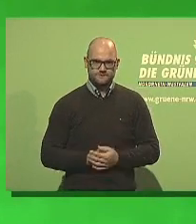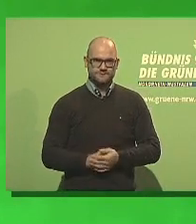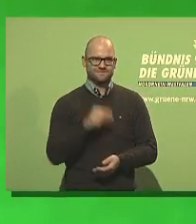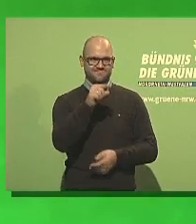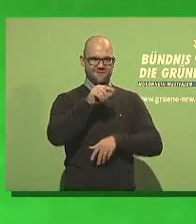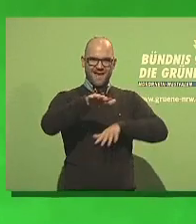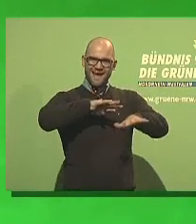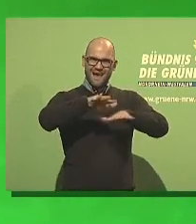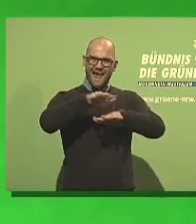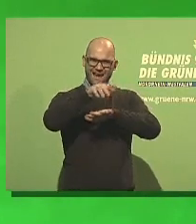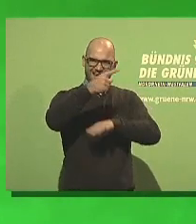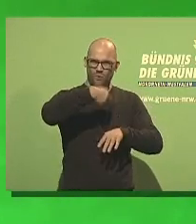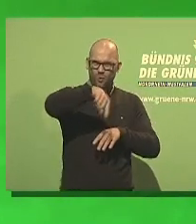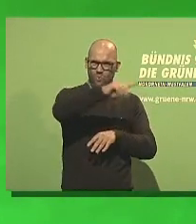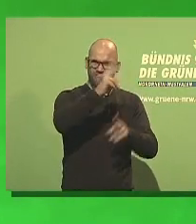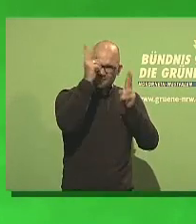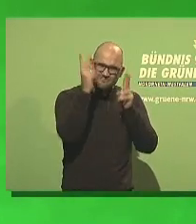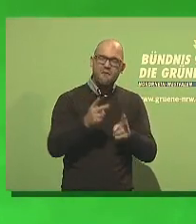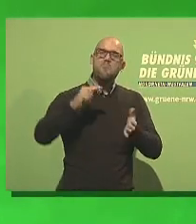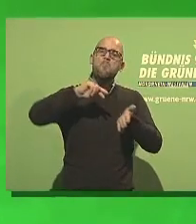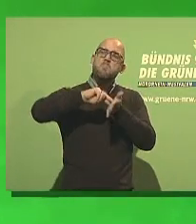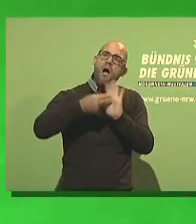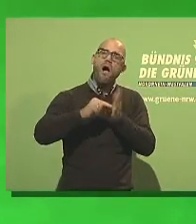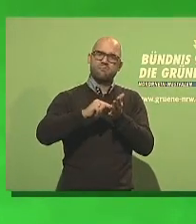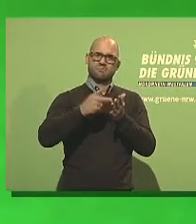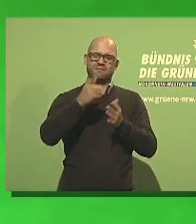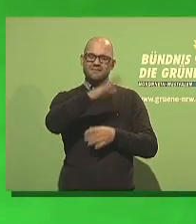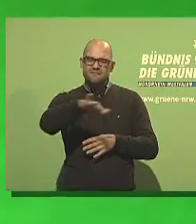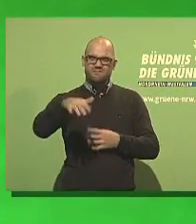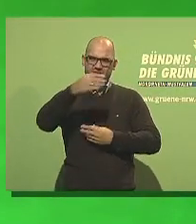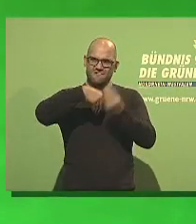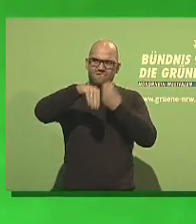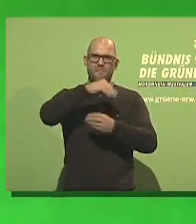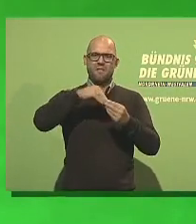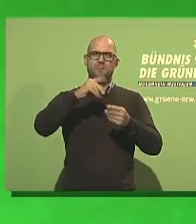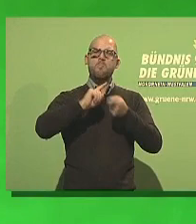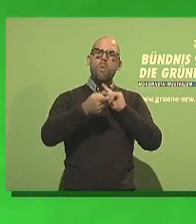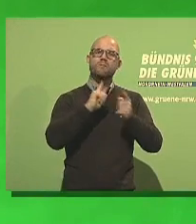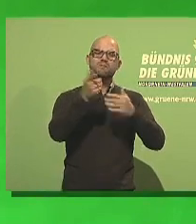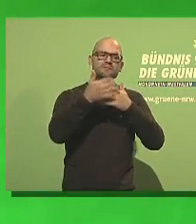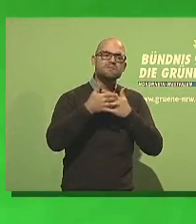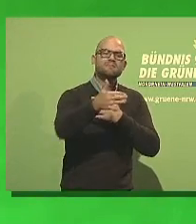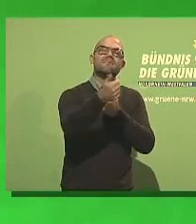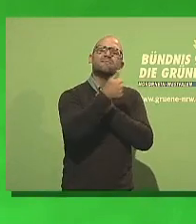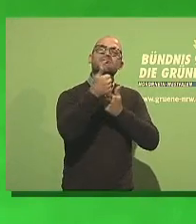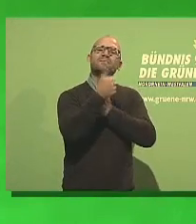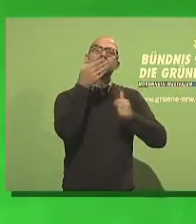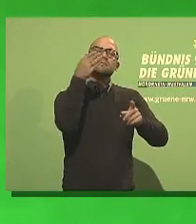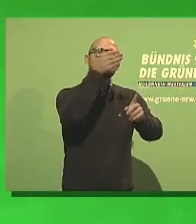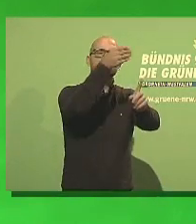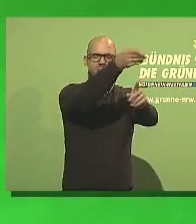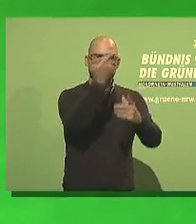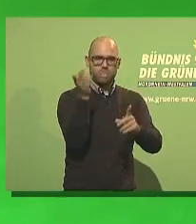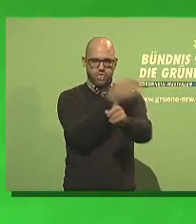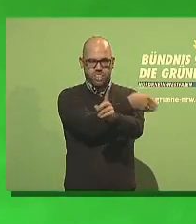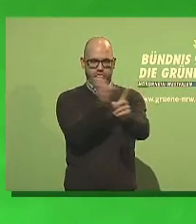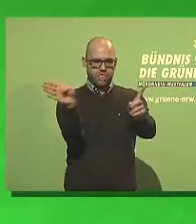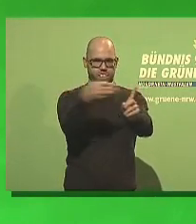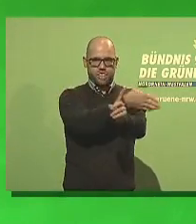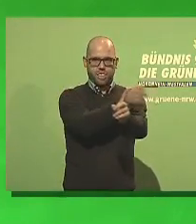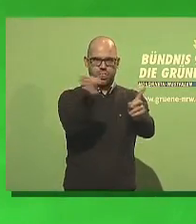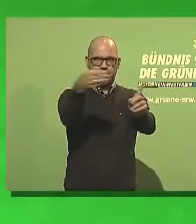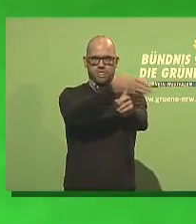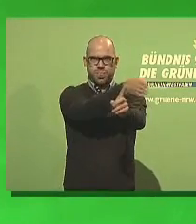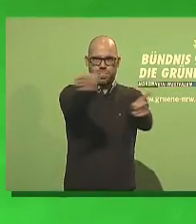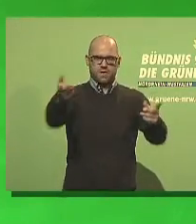Diese Regierung hat keinen Plan, wo sie in der Kinder- und Familienpolitik, wo sie in der Gleichstellungspolitik hin will. Kinder rein in die Kitas,